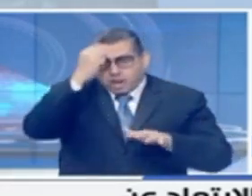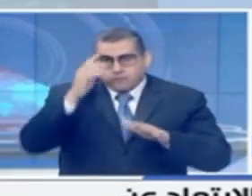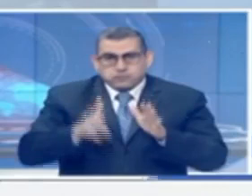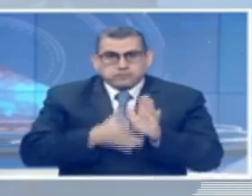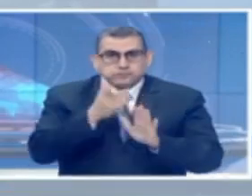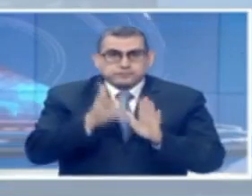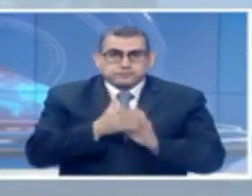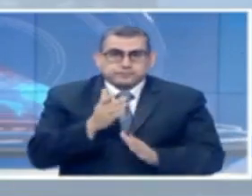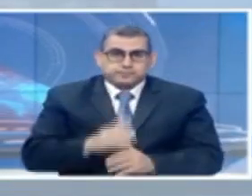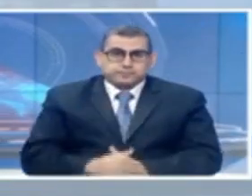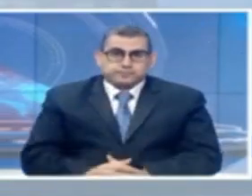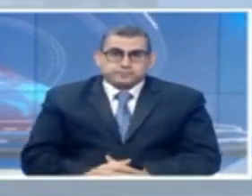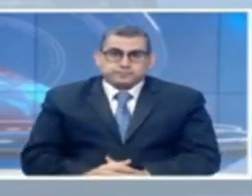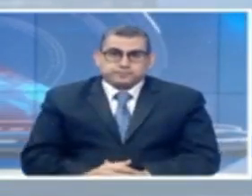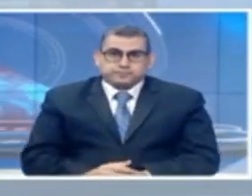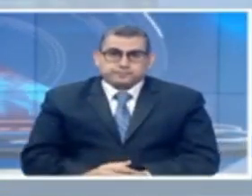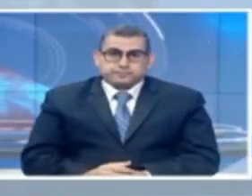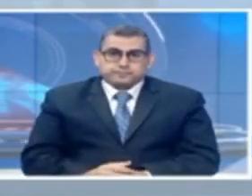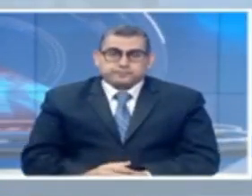الآلاف.